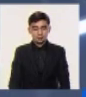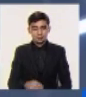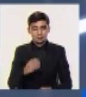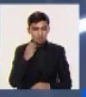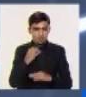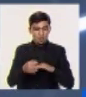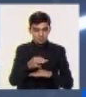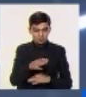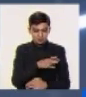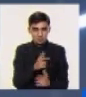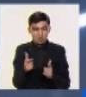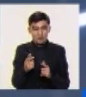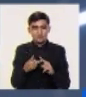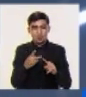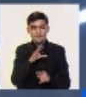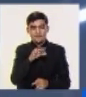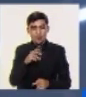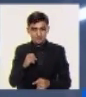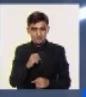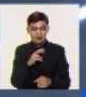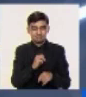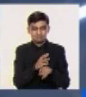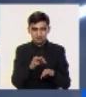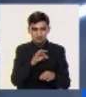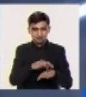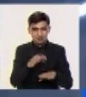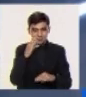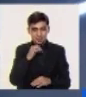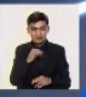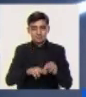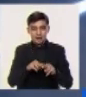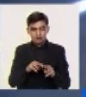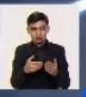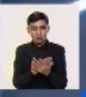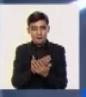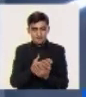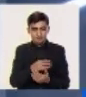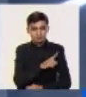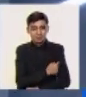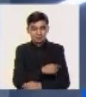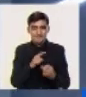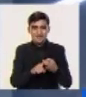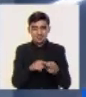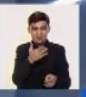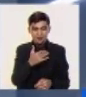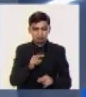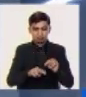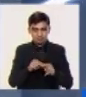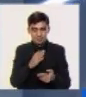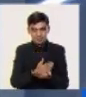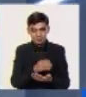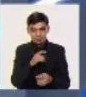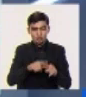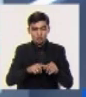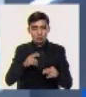В Кызылординской области готовится ко второй волне коронавируса. В регионе завершается строительство новой модульной инфекционной больницы.